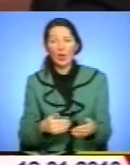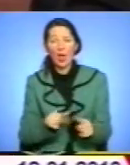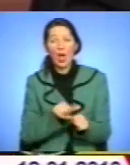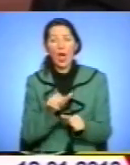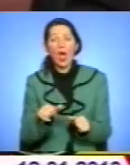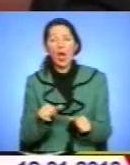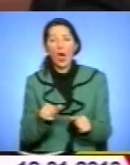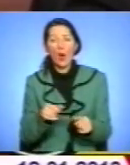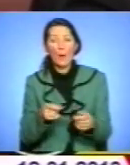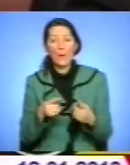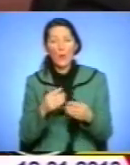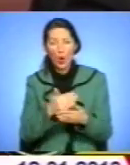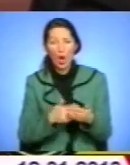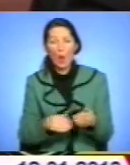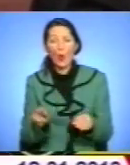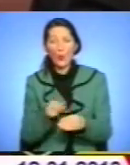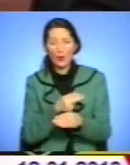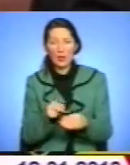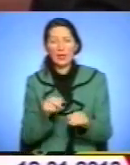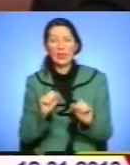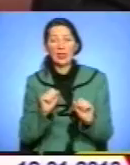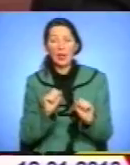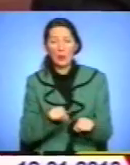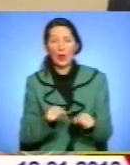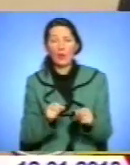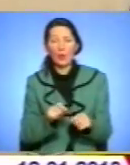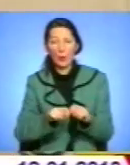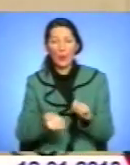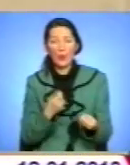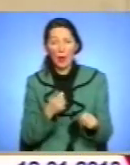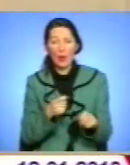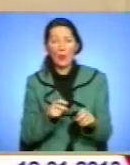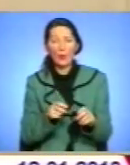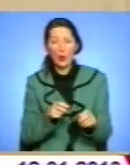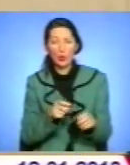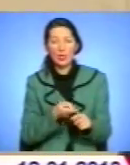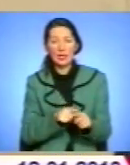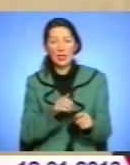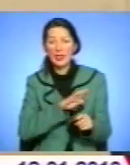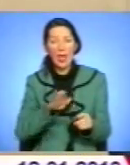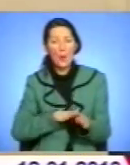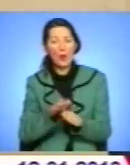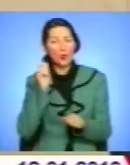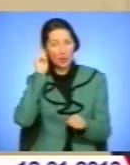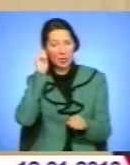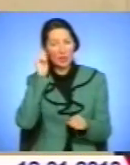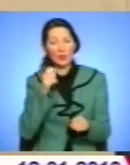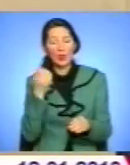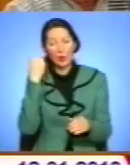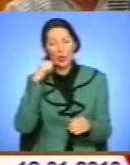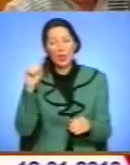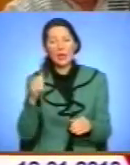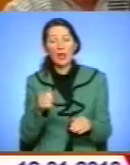які вчинені неповнолітніми, передбачено 10 тисяч гривень. На програму подолання дитячої безпритульності – 16 тисяч гривень.